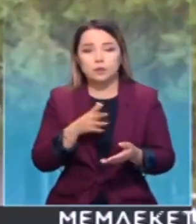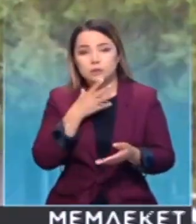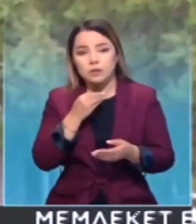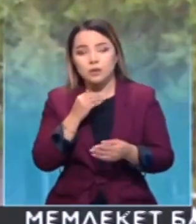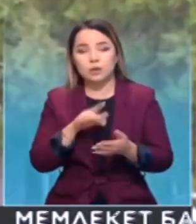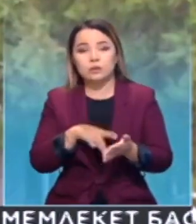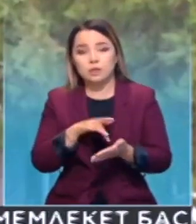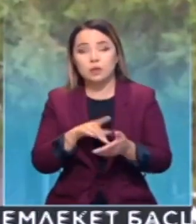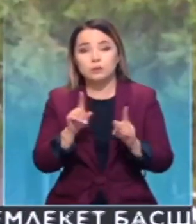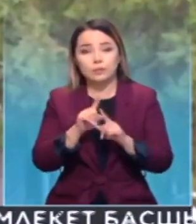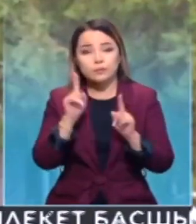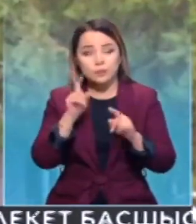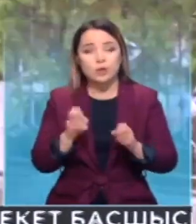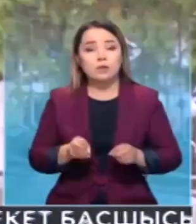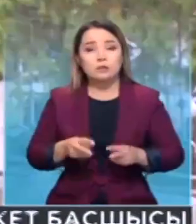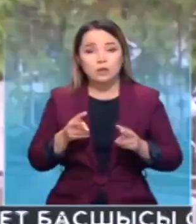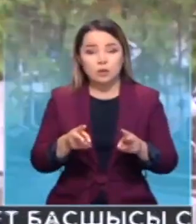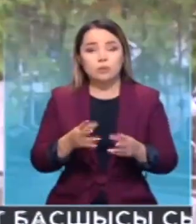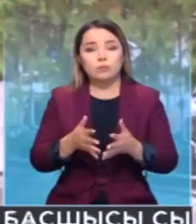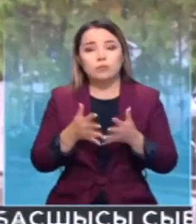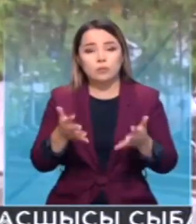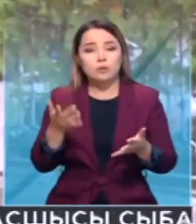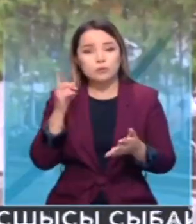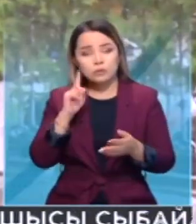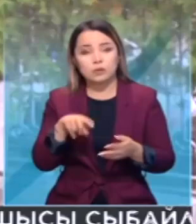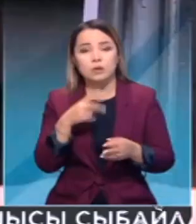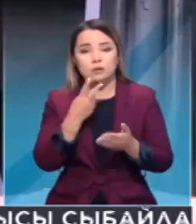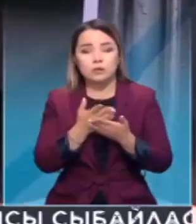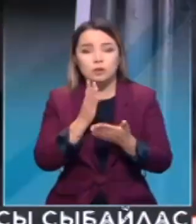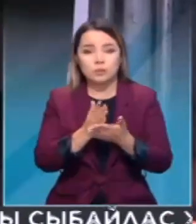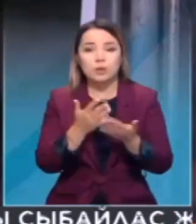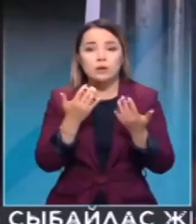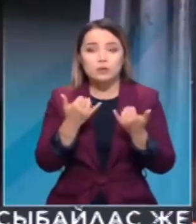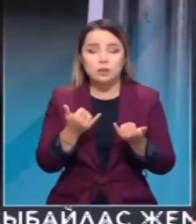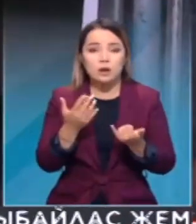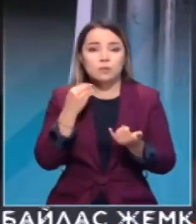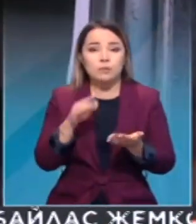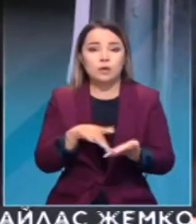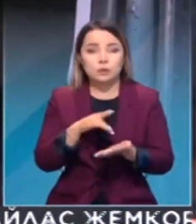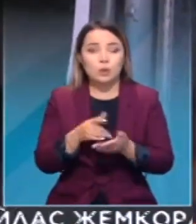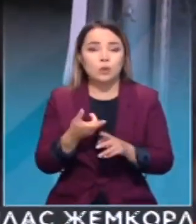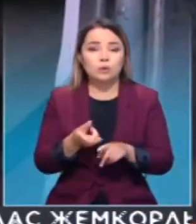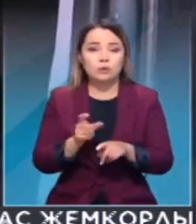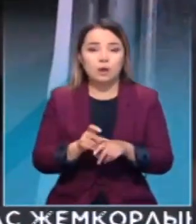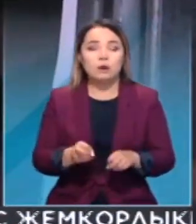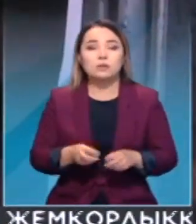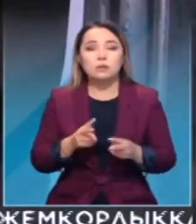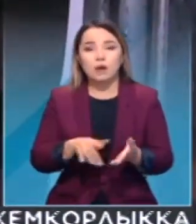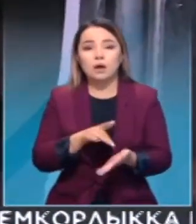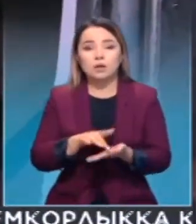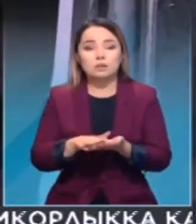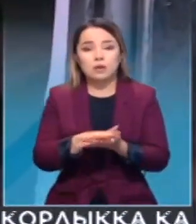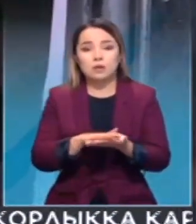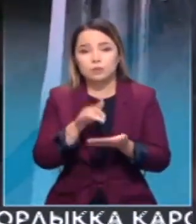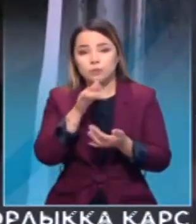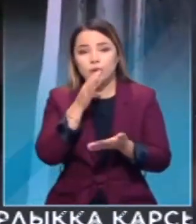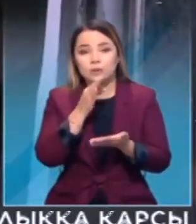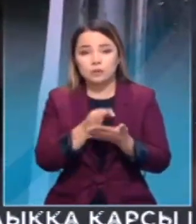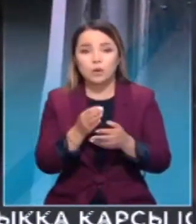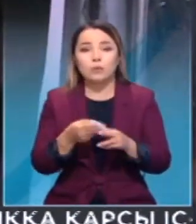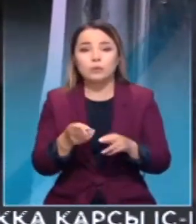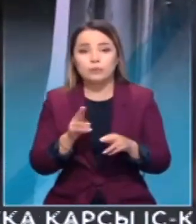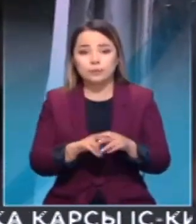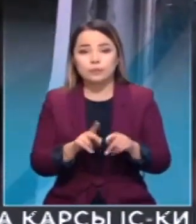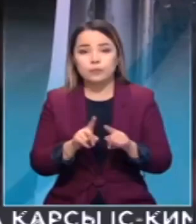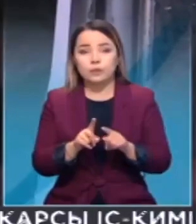Қылмыстар көп болады. Қалтырдан сотка дырлап кеткен. Алматыда енді міне өте қауіпті қала деп айта алмаймын.